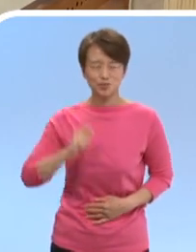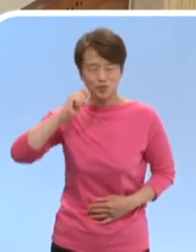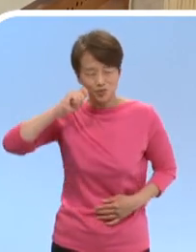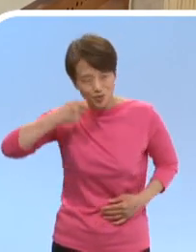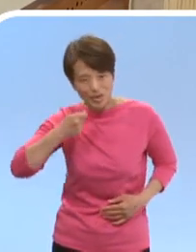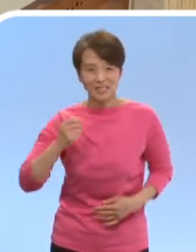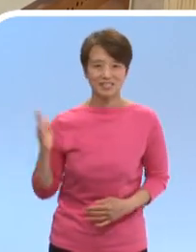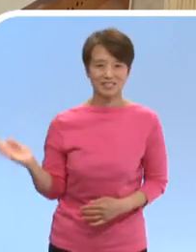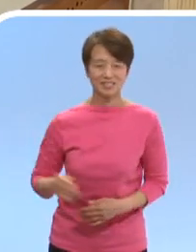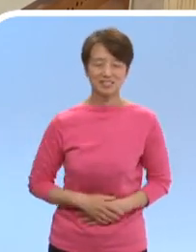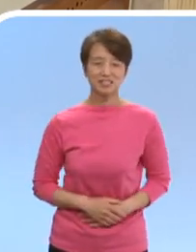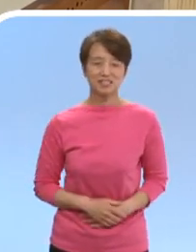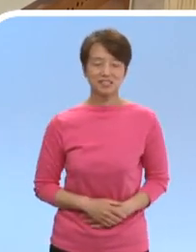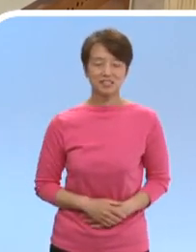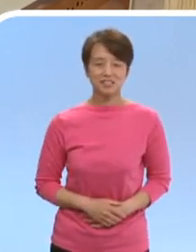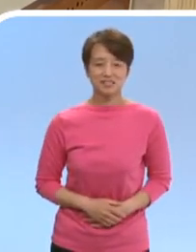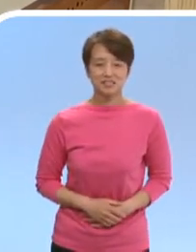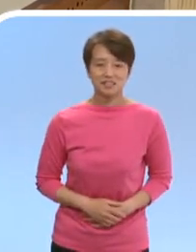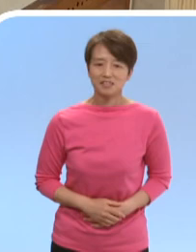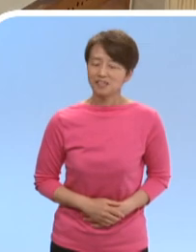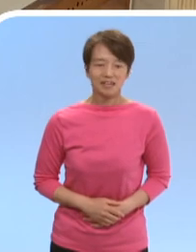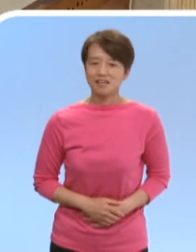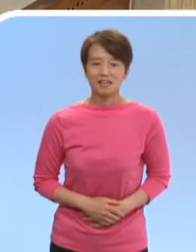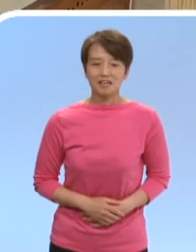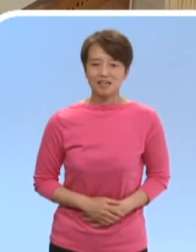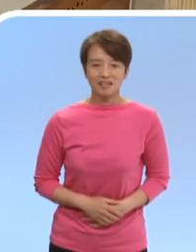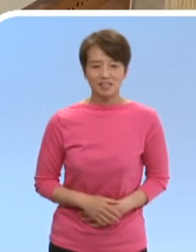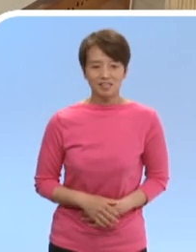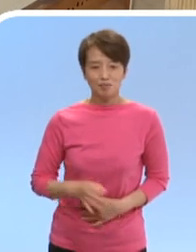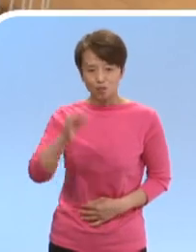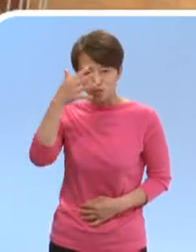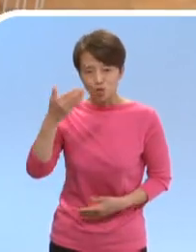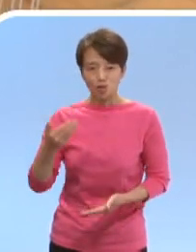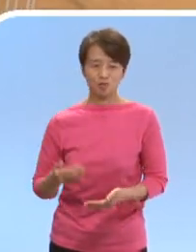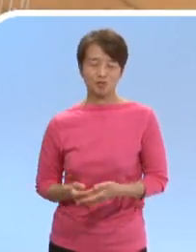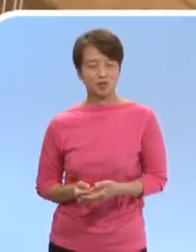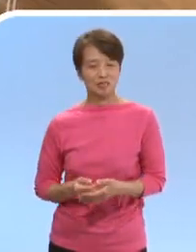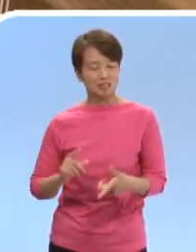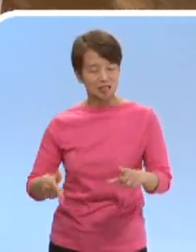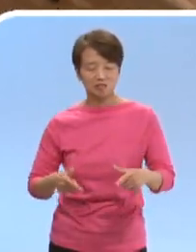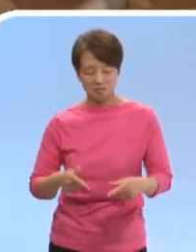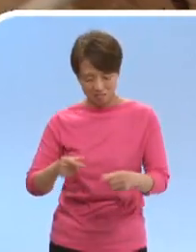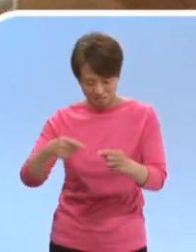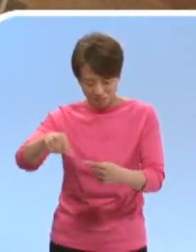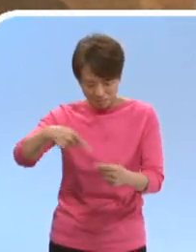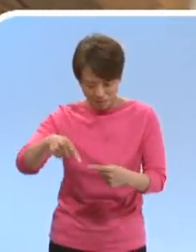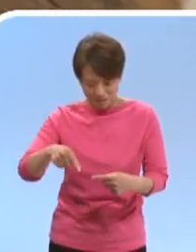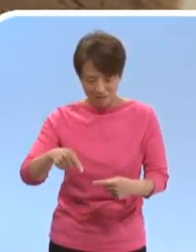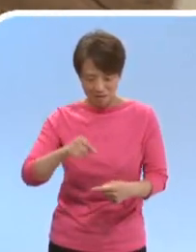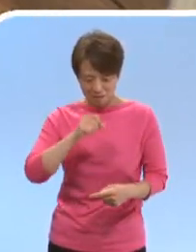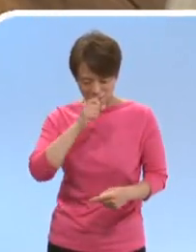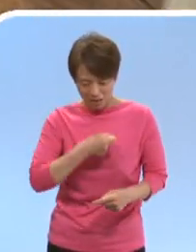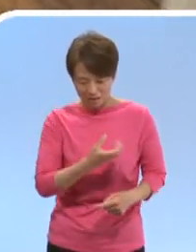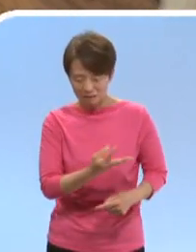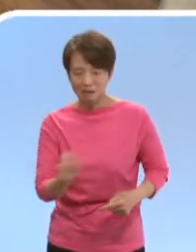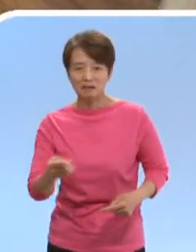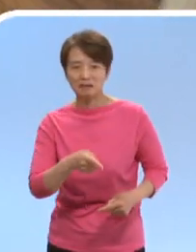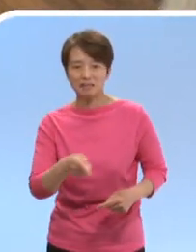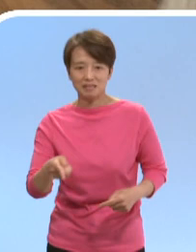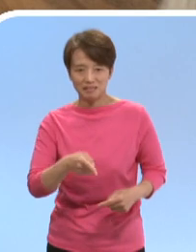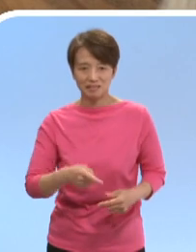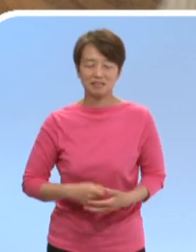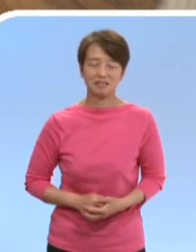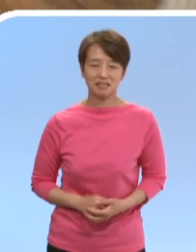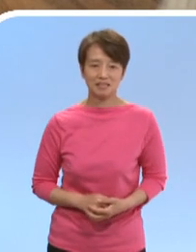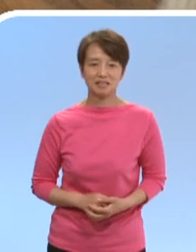しい、すごいですね、やっぱ職人さんすごい、 めちゃめちゃ切れてるやん、 ごめんなさい。 笠川さん。 い